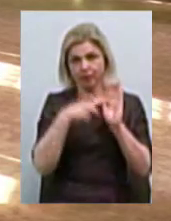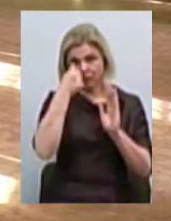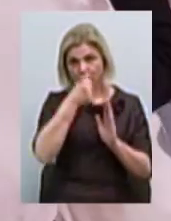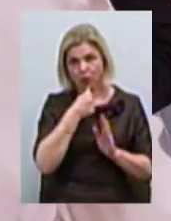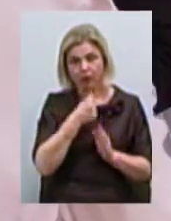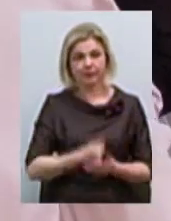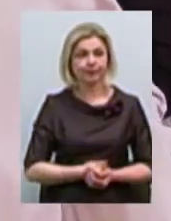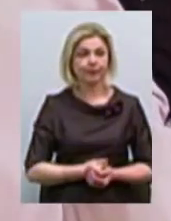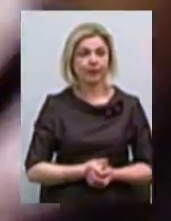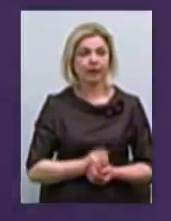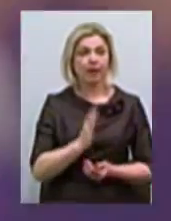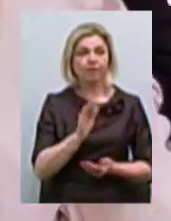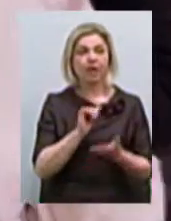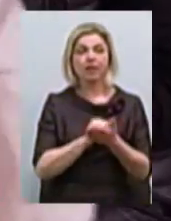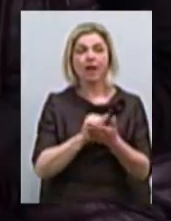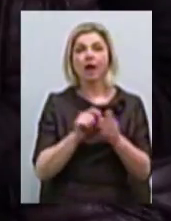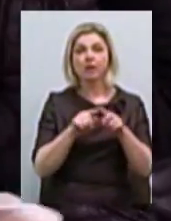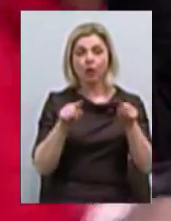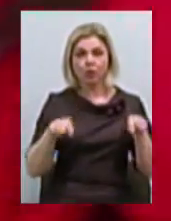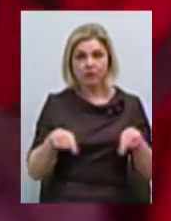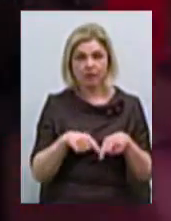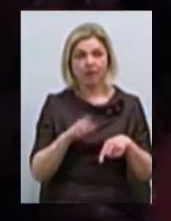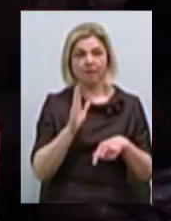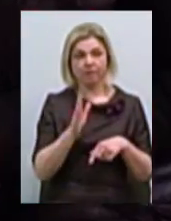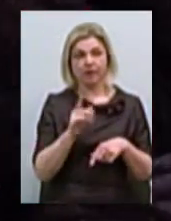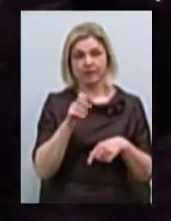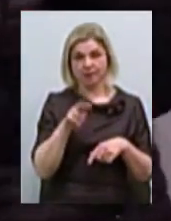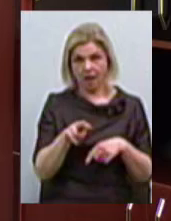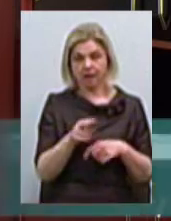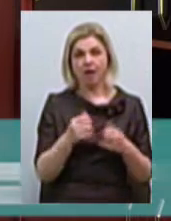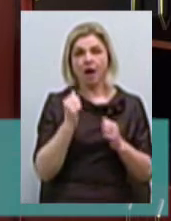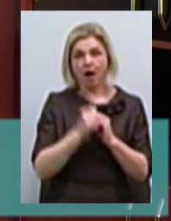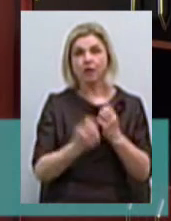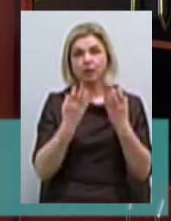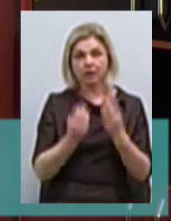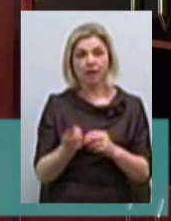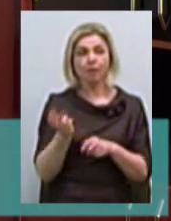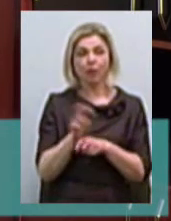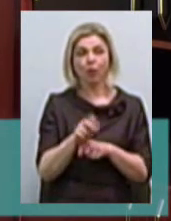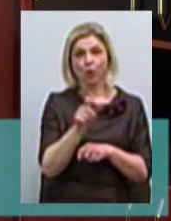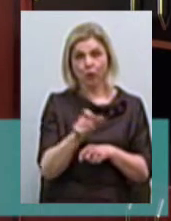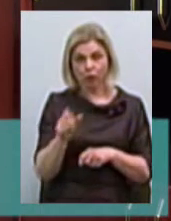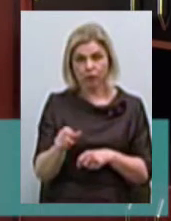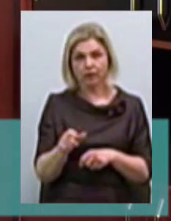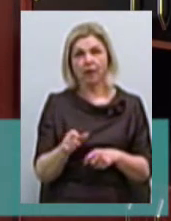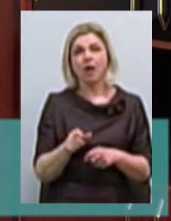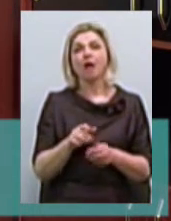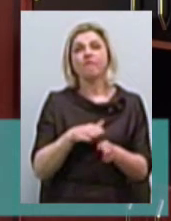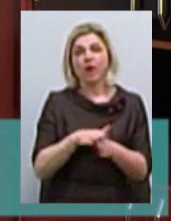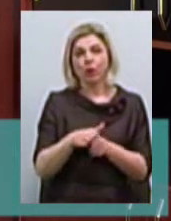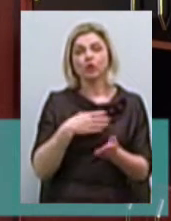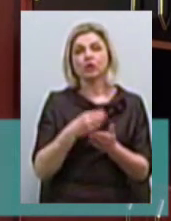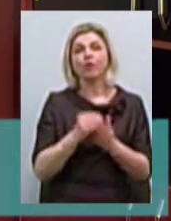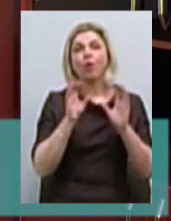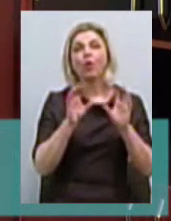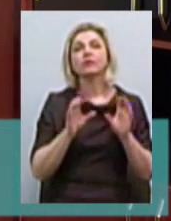Кампанія декларування в розпалі, в розгарі. До нас щодня приходять люди виконати свій обов'язок